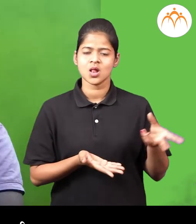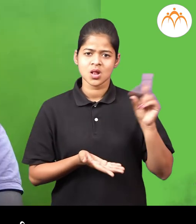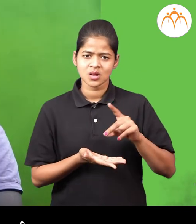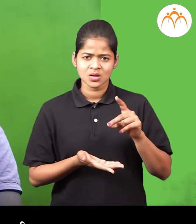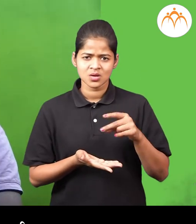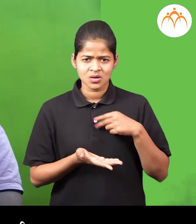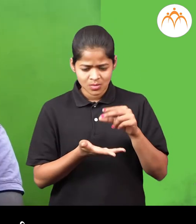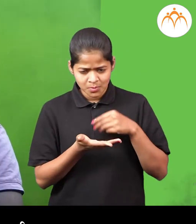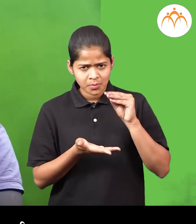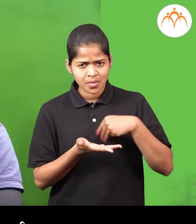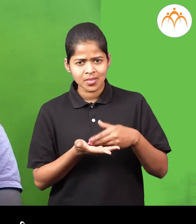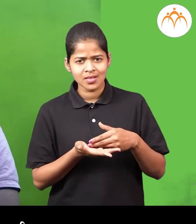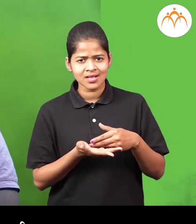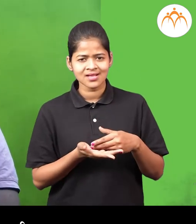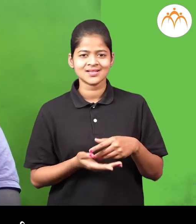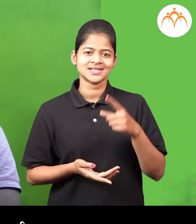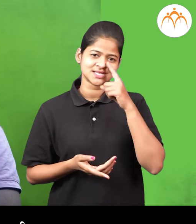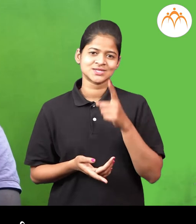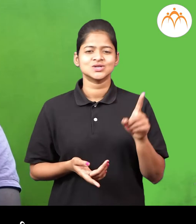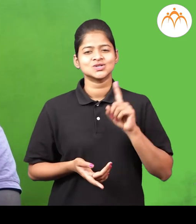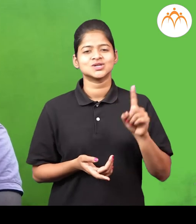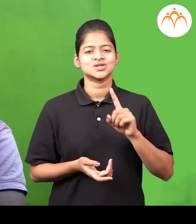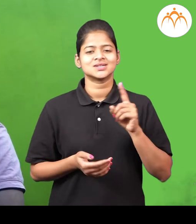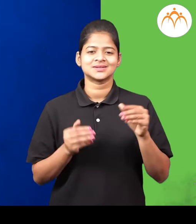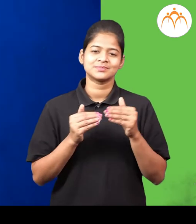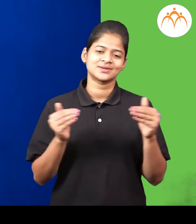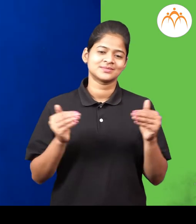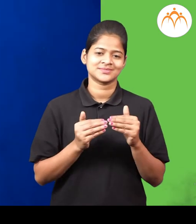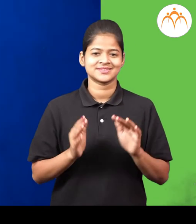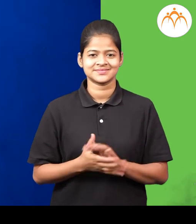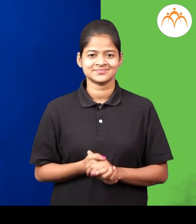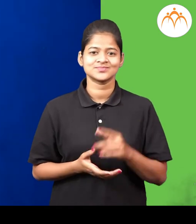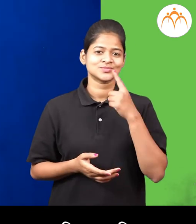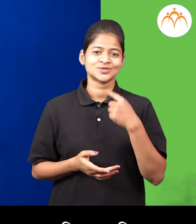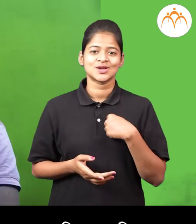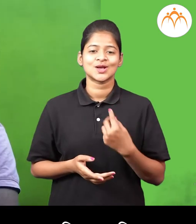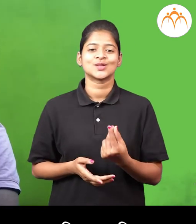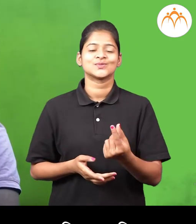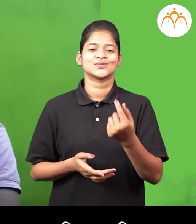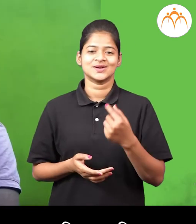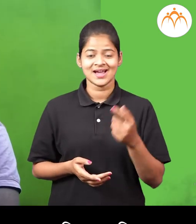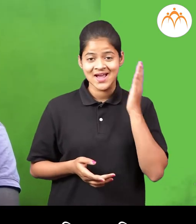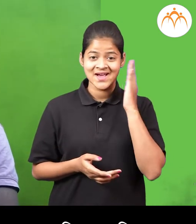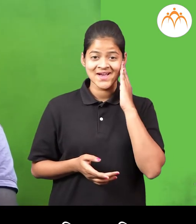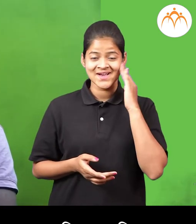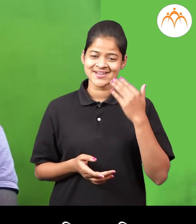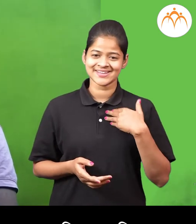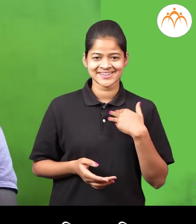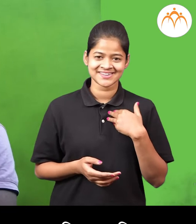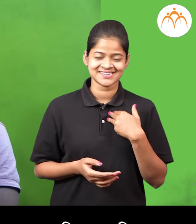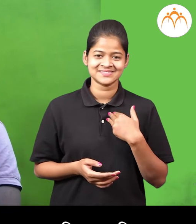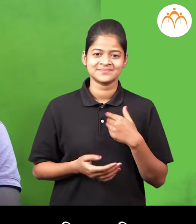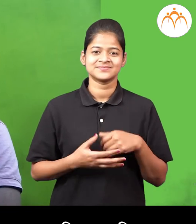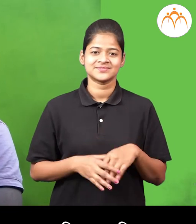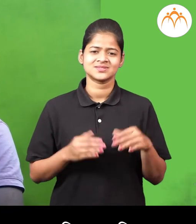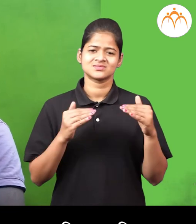दादा नी मी सार्खार्च गई मनला कसा मालाम आईती है मी तुमाला दोवाना